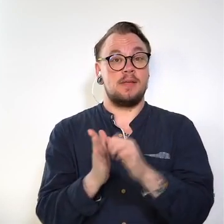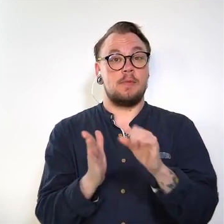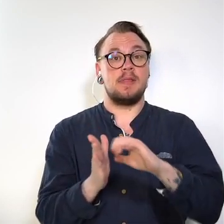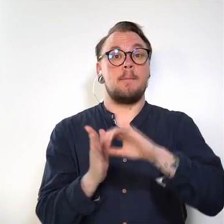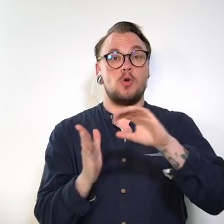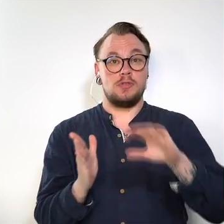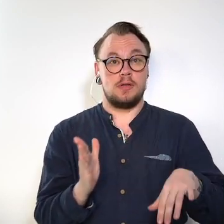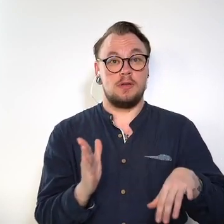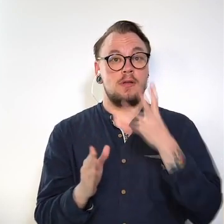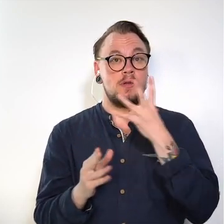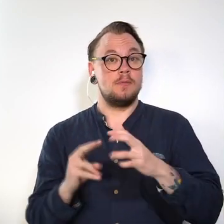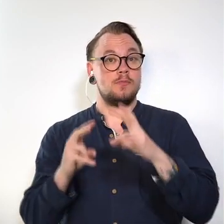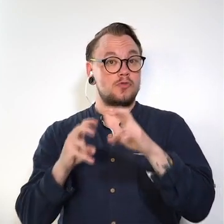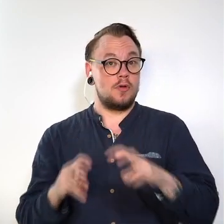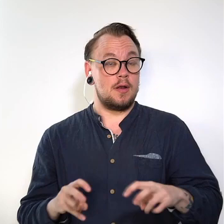sisällä.